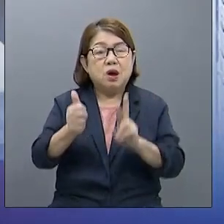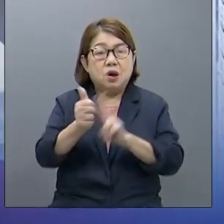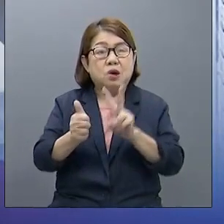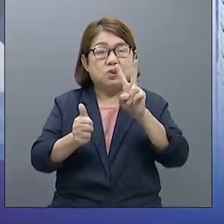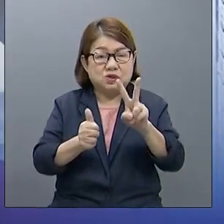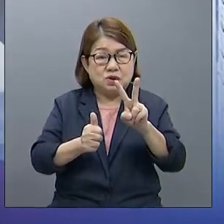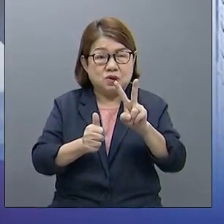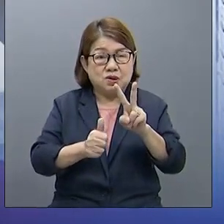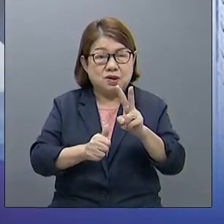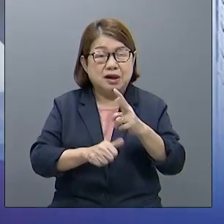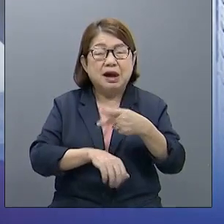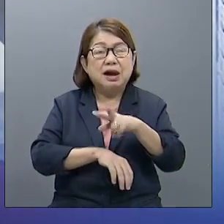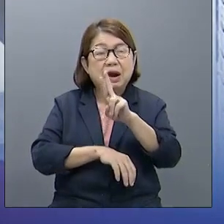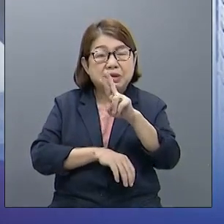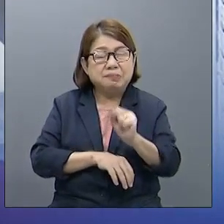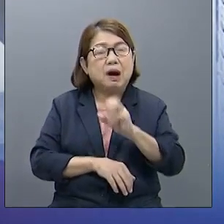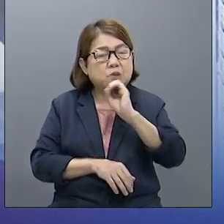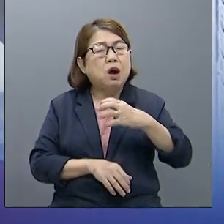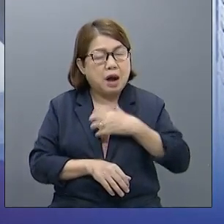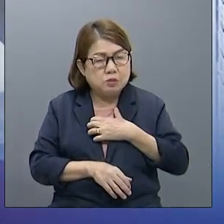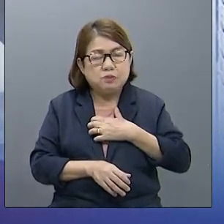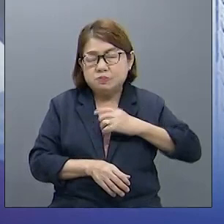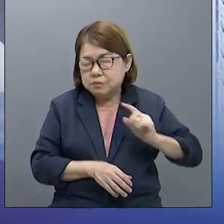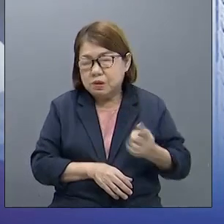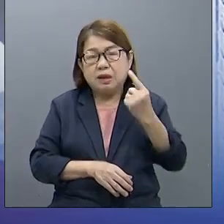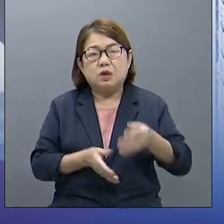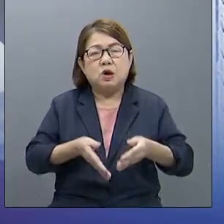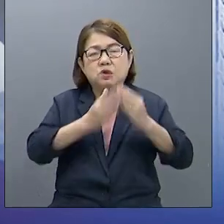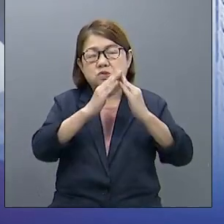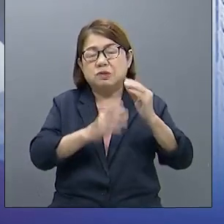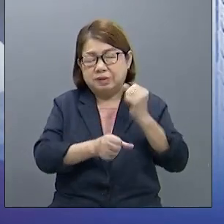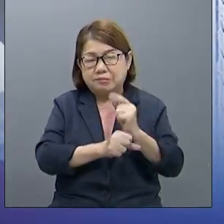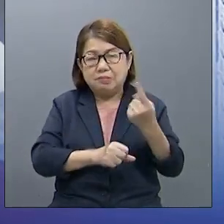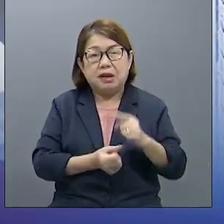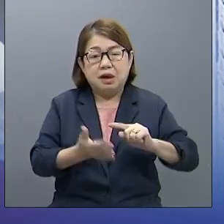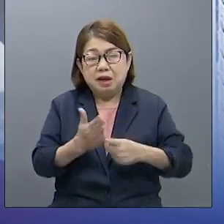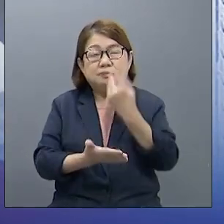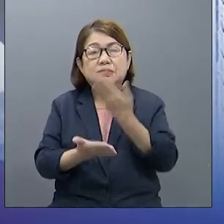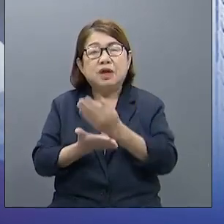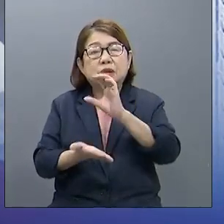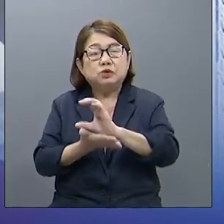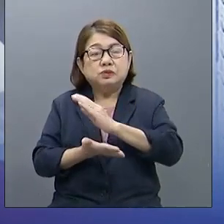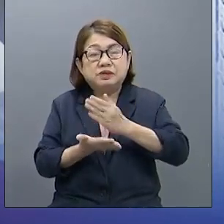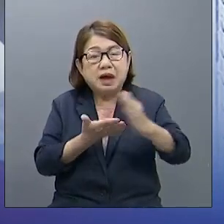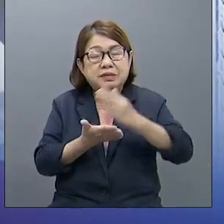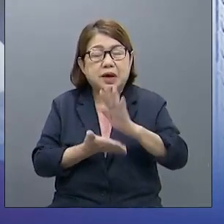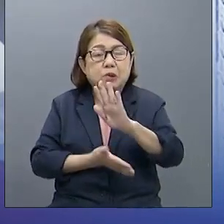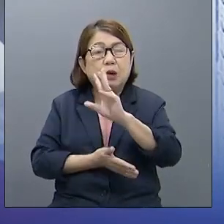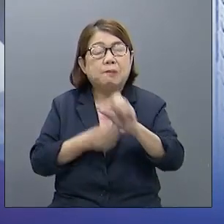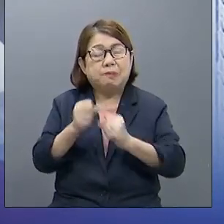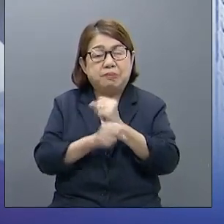เดินหน้าฟื้นรัฐสภาจังหวัดโดยจะริเริ่มผ่านการจัดตั้งงบประมาณปี 2567และปี